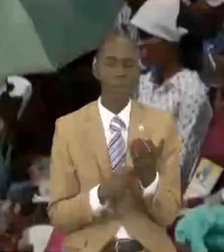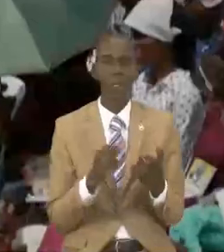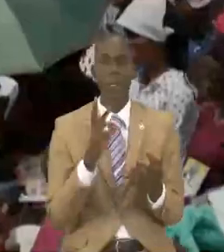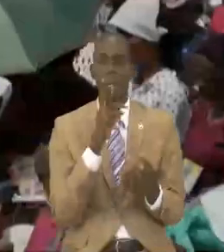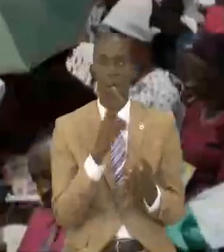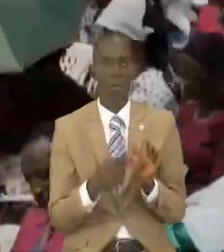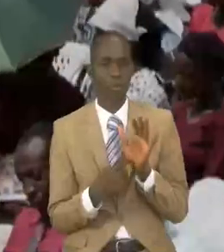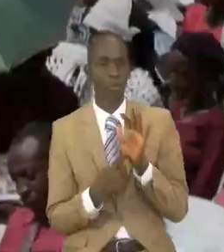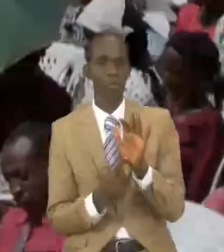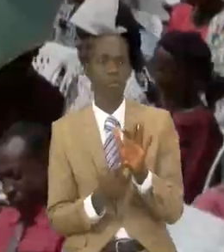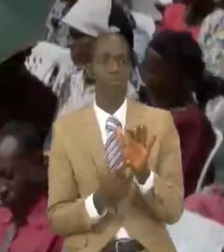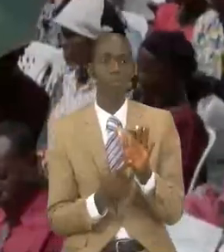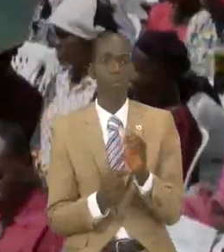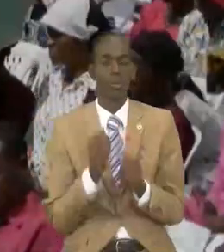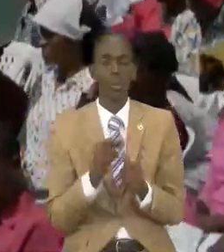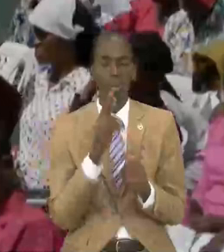sont manifestes.